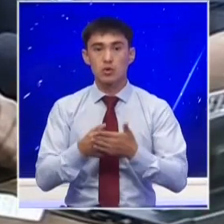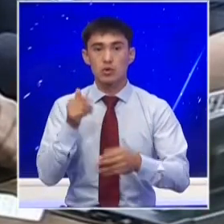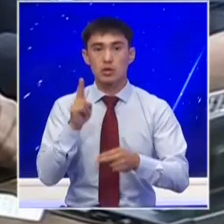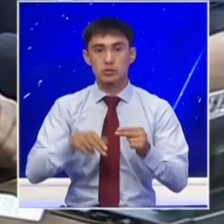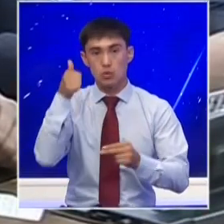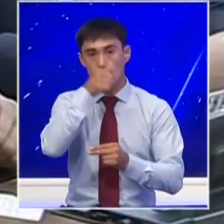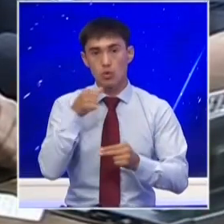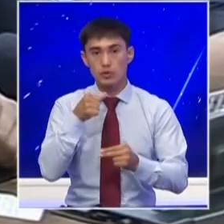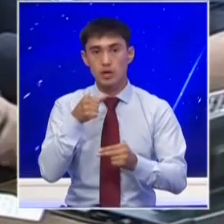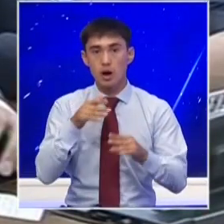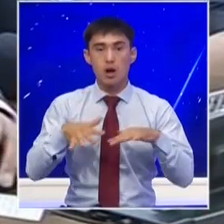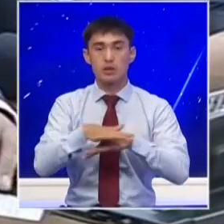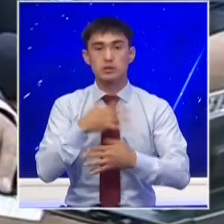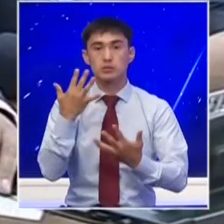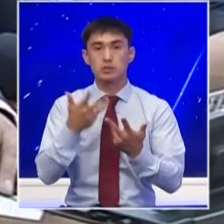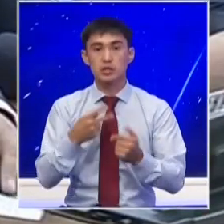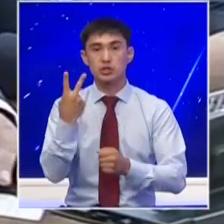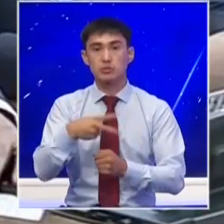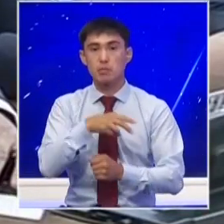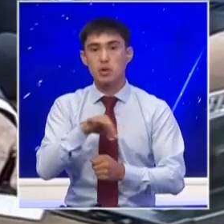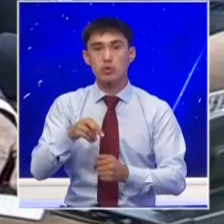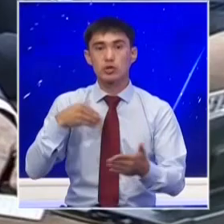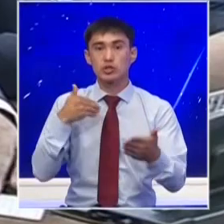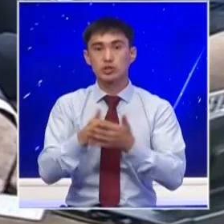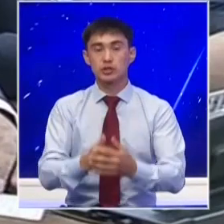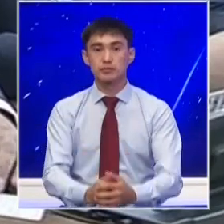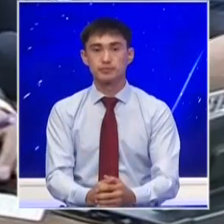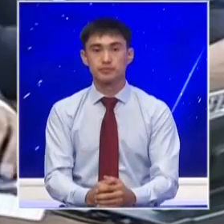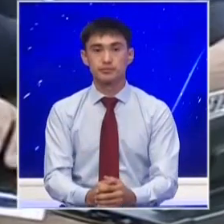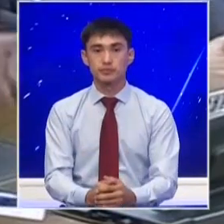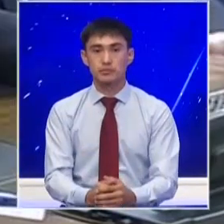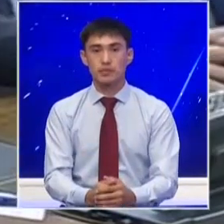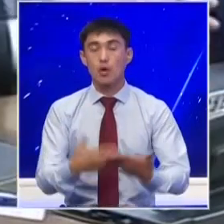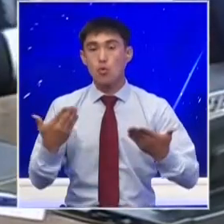дейін халқымыздың саны 20 миллионға жетеді.